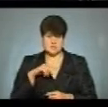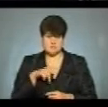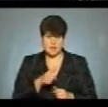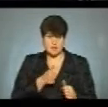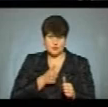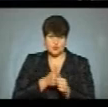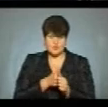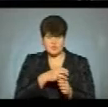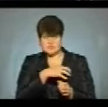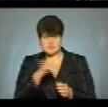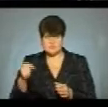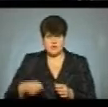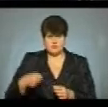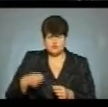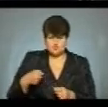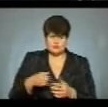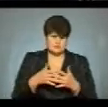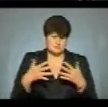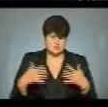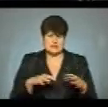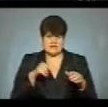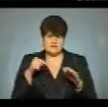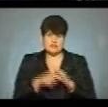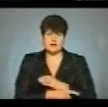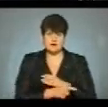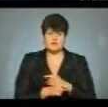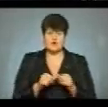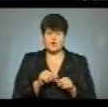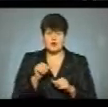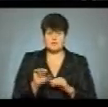її, виривав сумку, особисті речі та тікав. В деяких